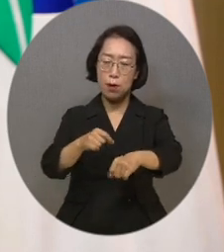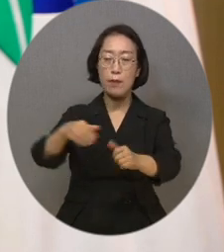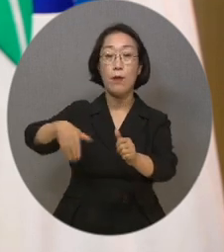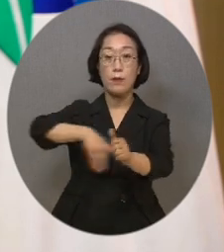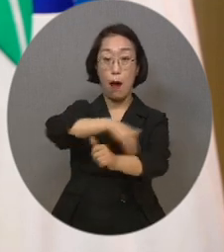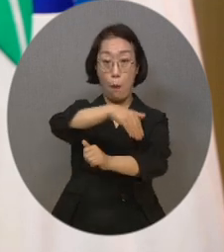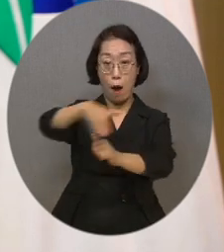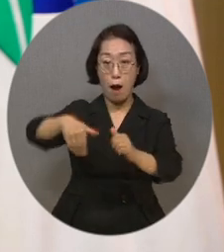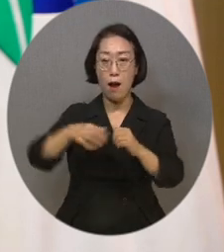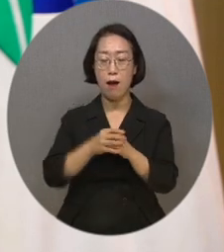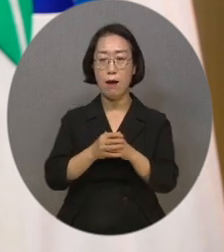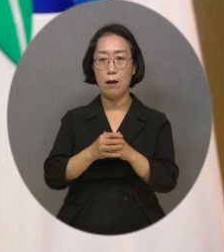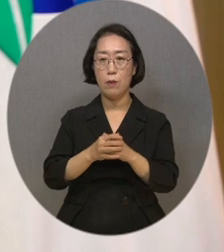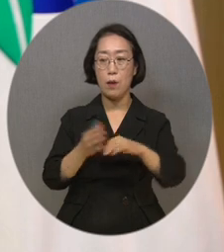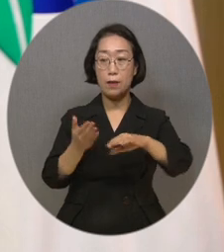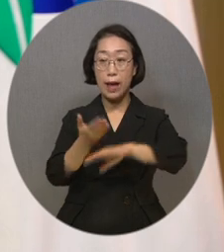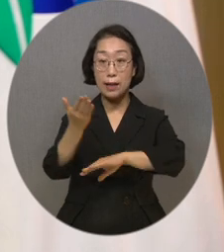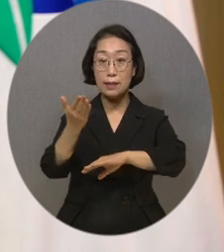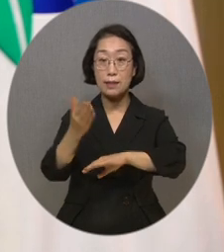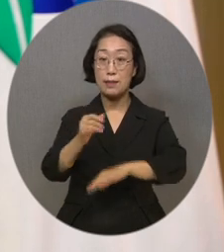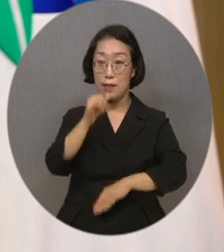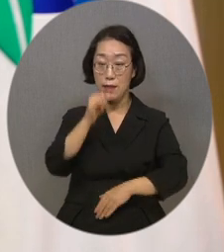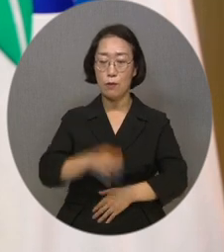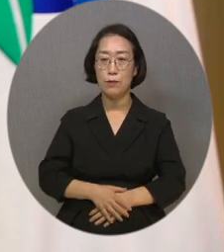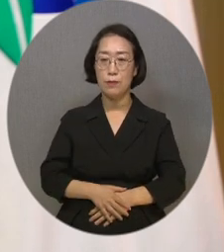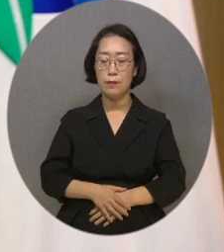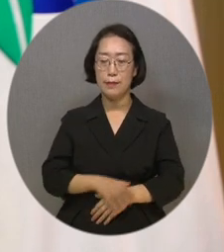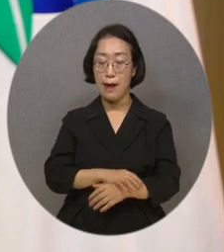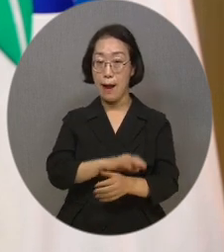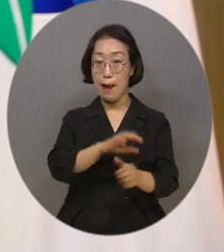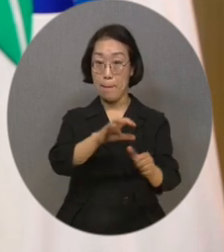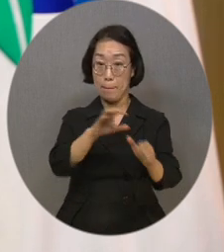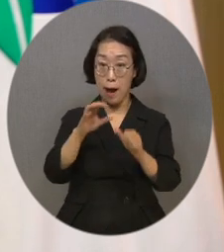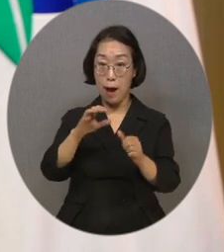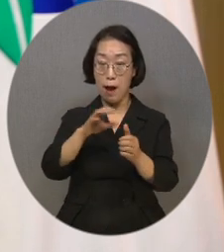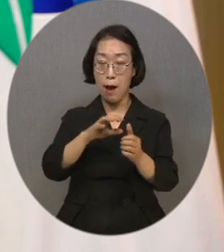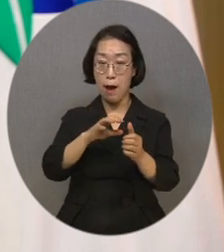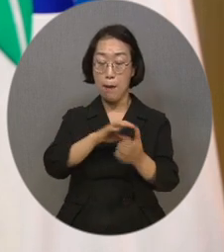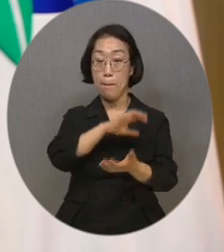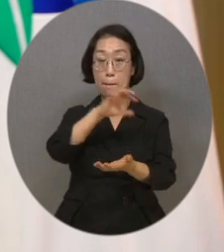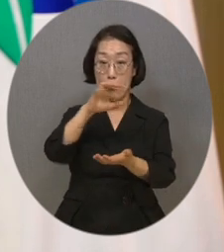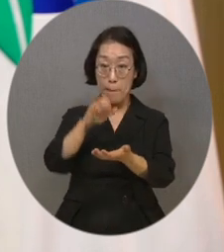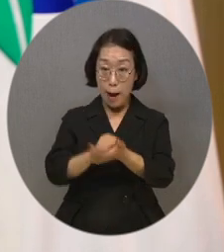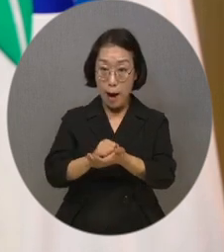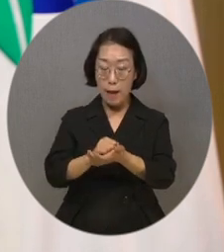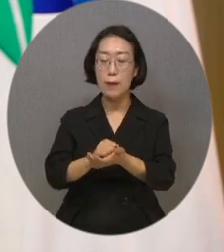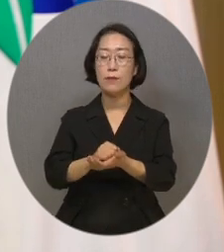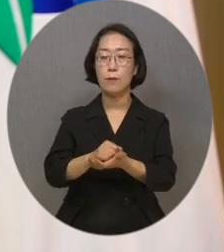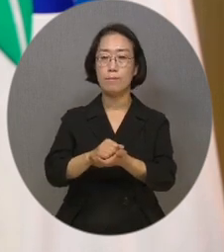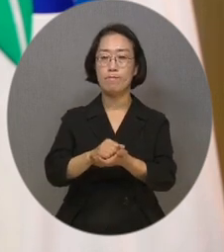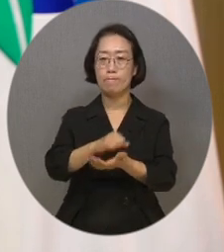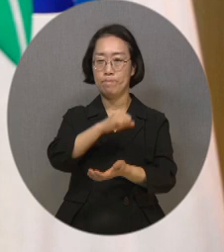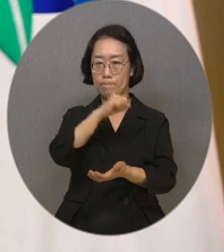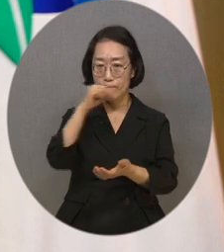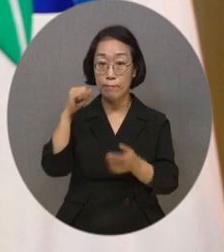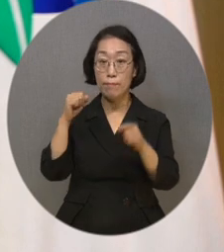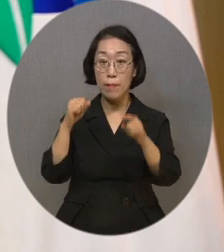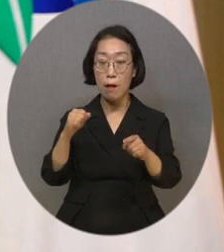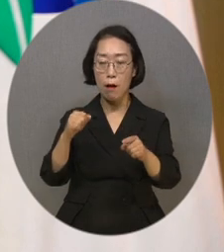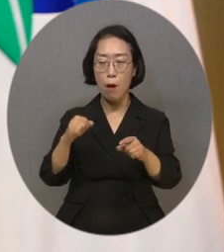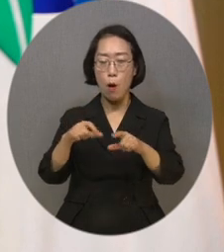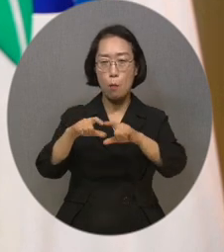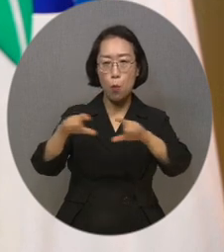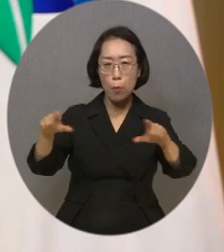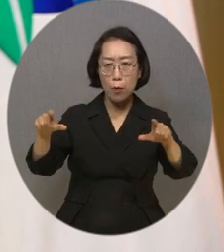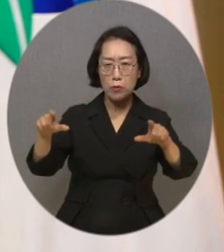좀 뭔가 다른 점들을 잘 파악을 해서 보편적 복지가 채우지 못하는 그런 부분을